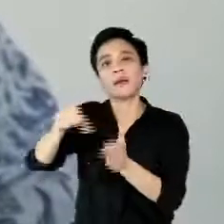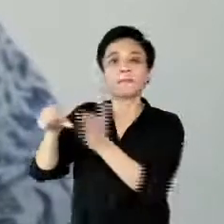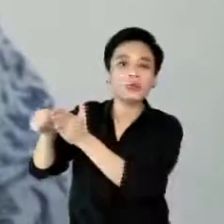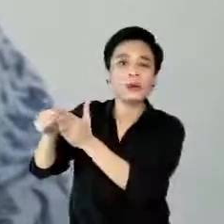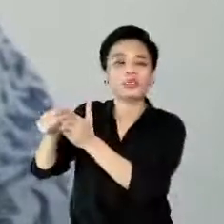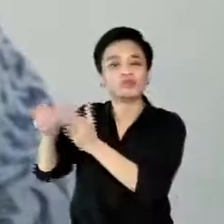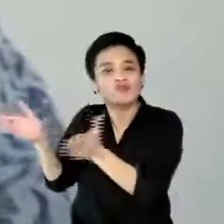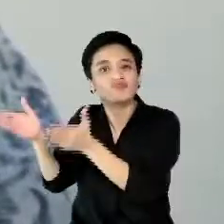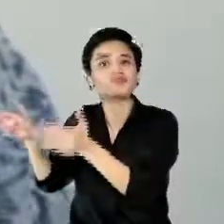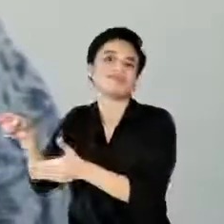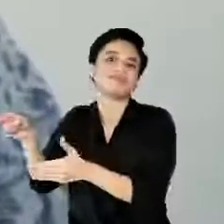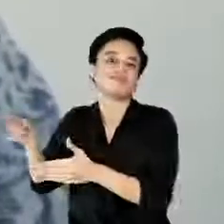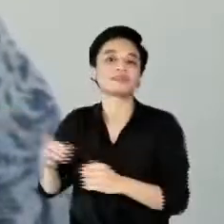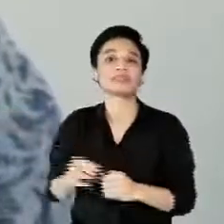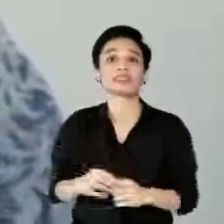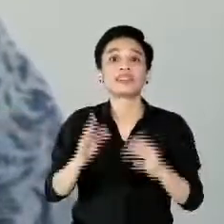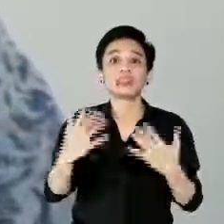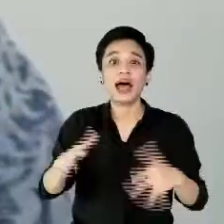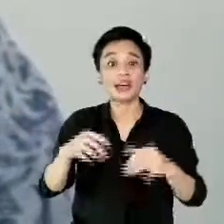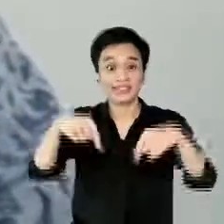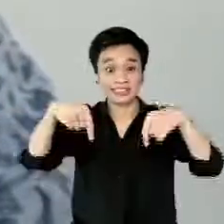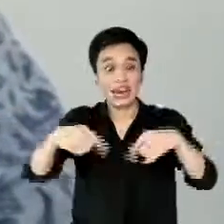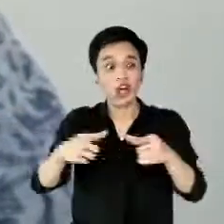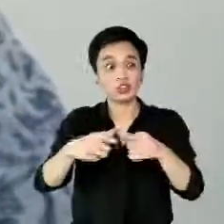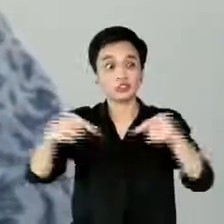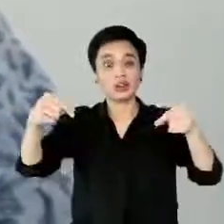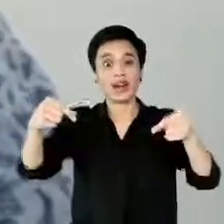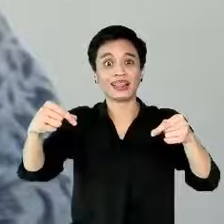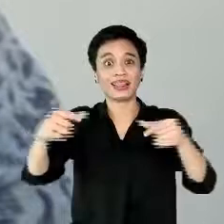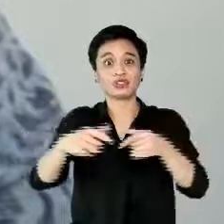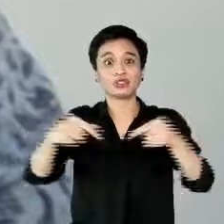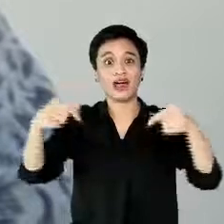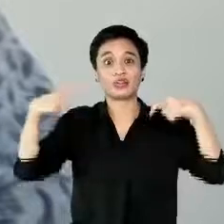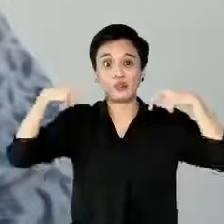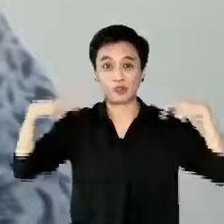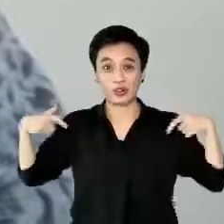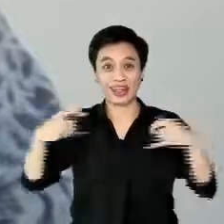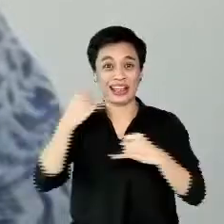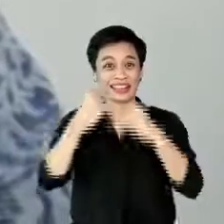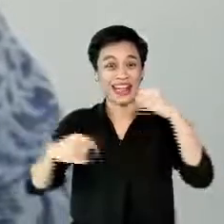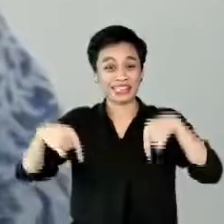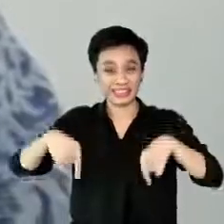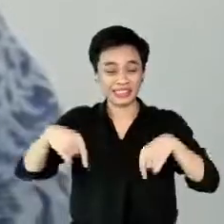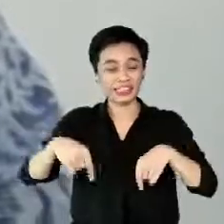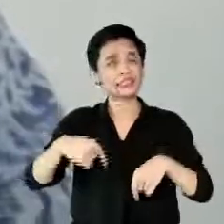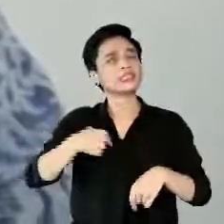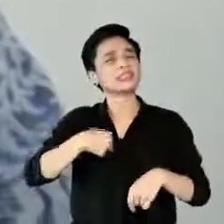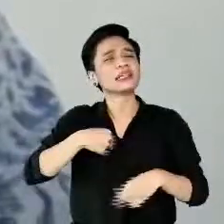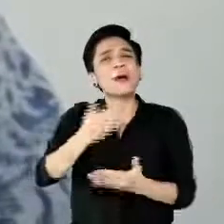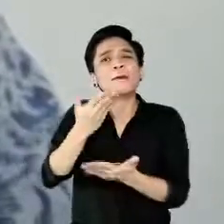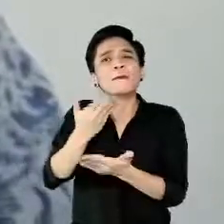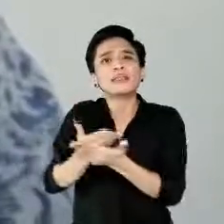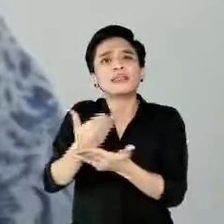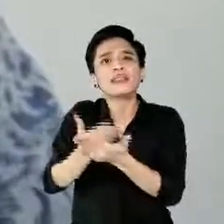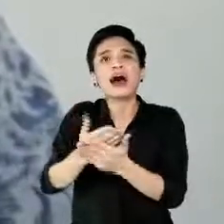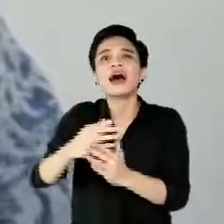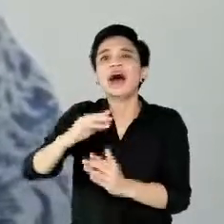sesuai surat edaran Gubernur terakhir kita minta penambahan 30%